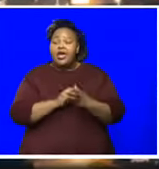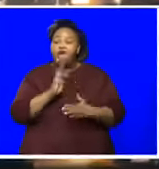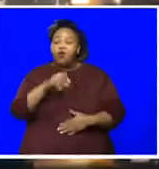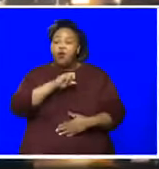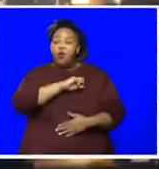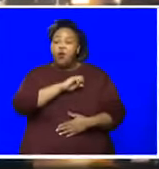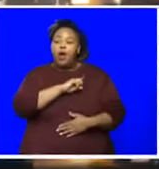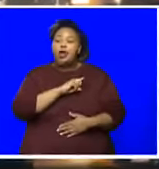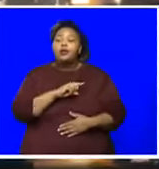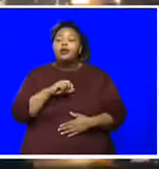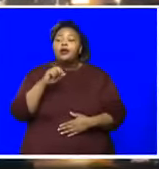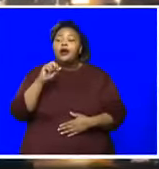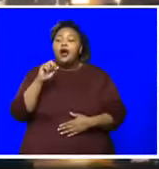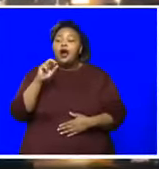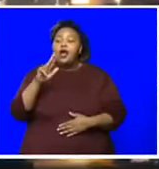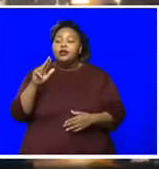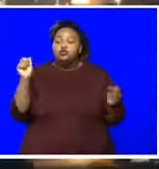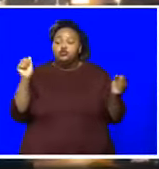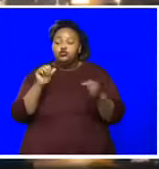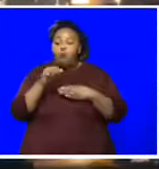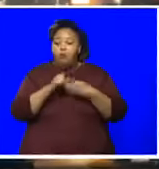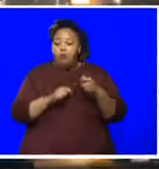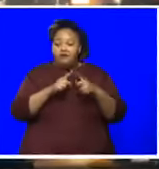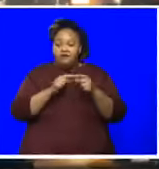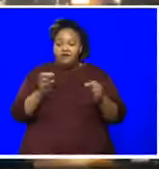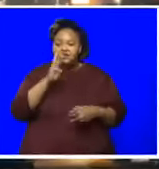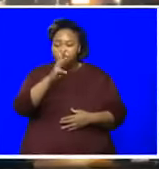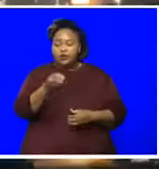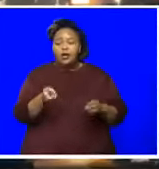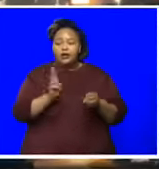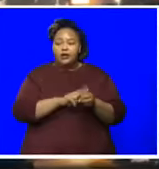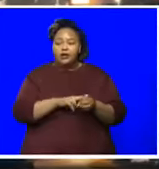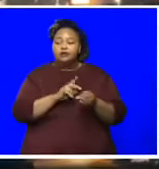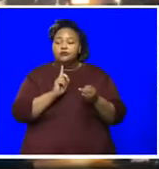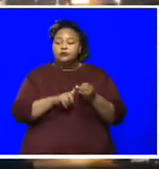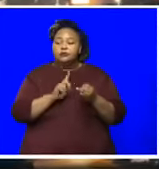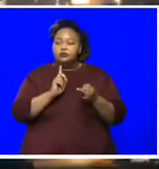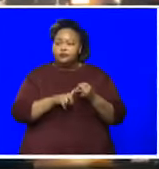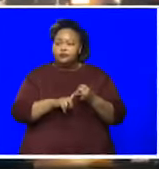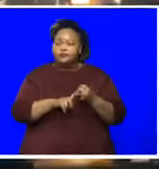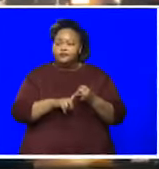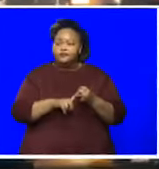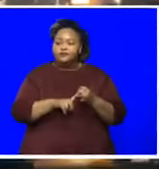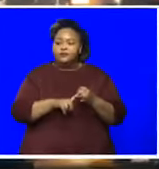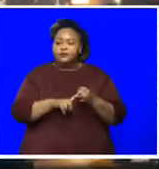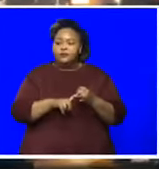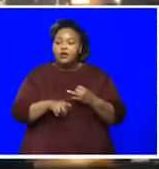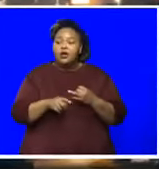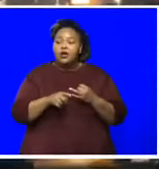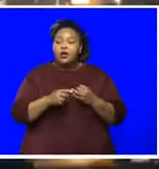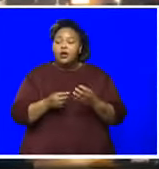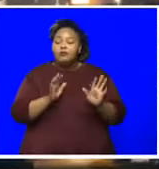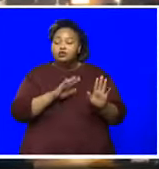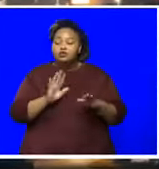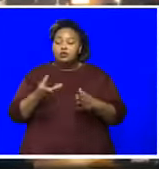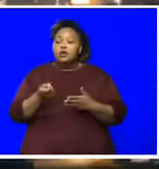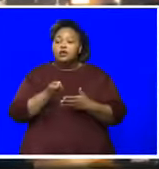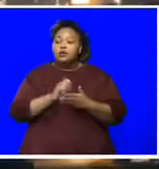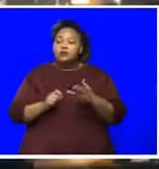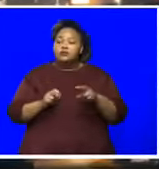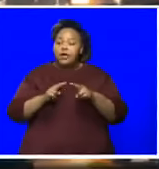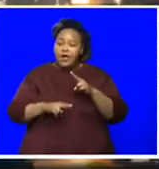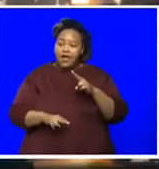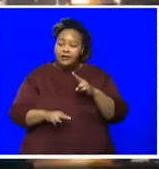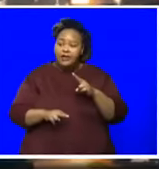mhla ka-8 enyangeni letako. Kwesibili kuthi bafundzi lababhalisile ngephansi kwe-undergraduate programs